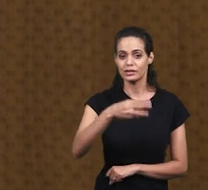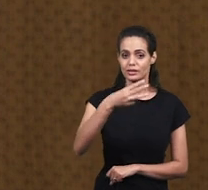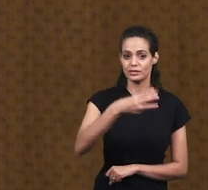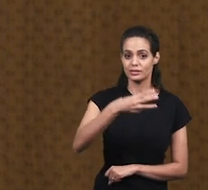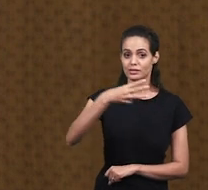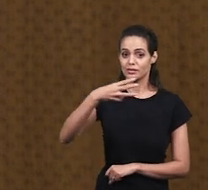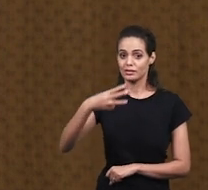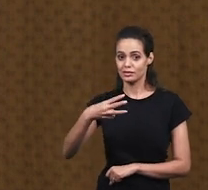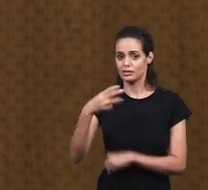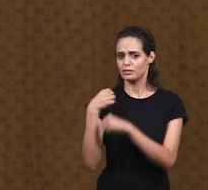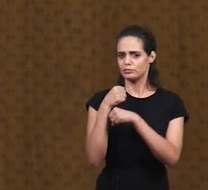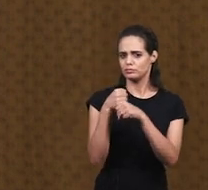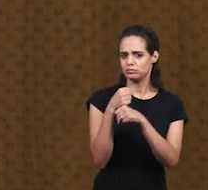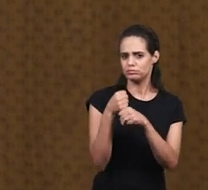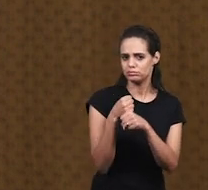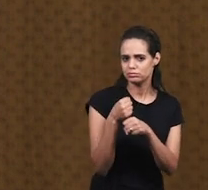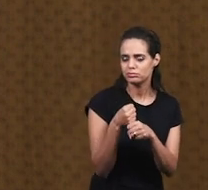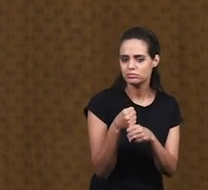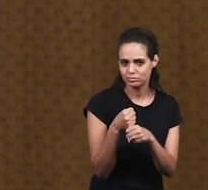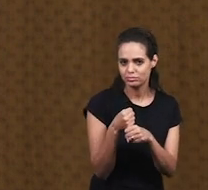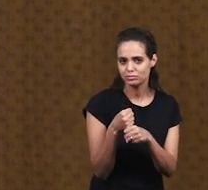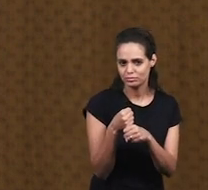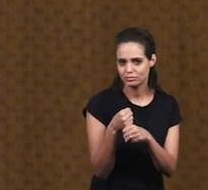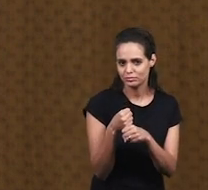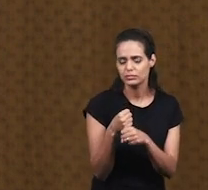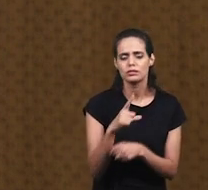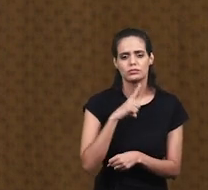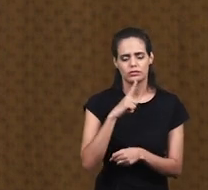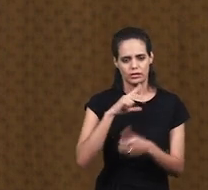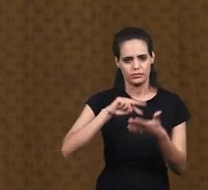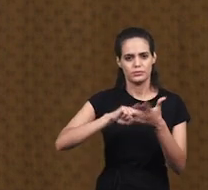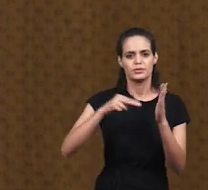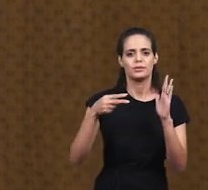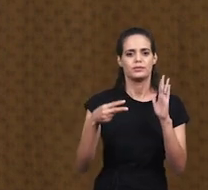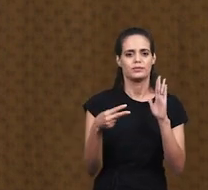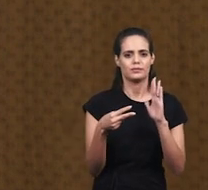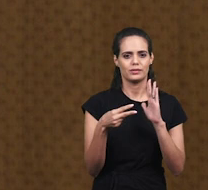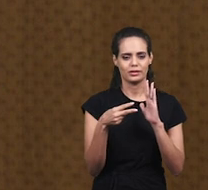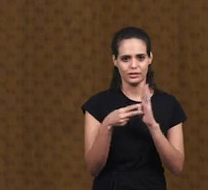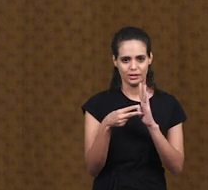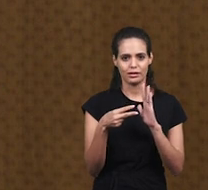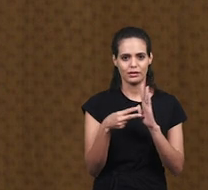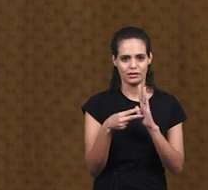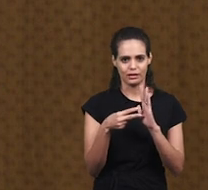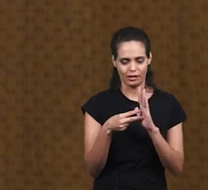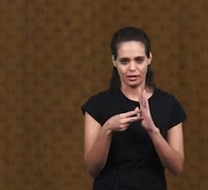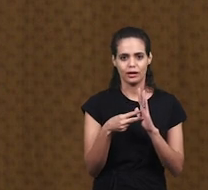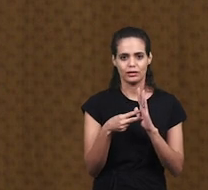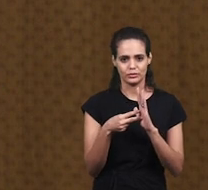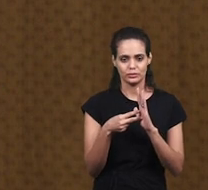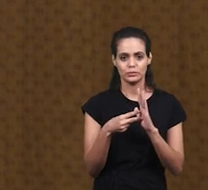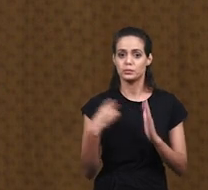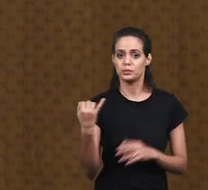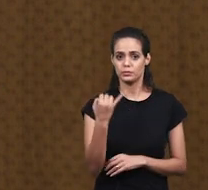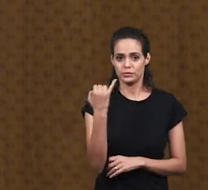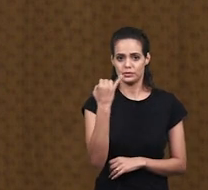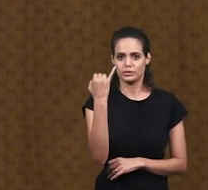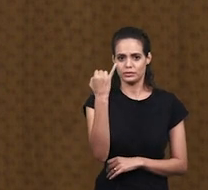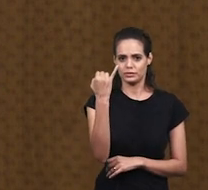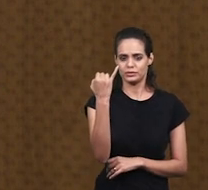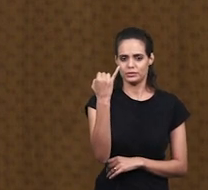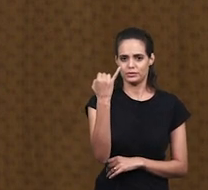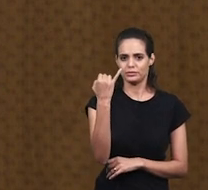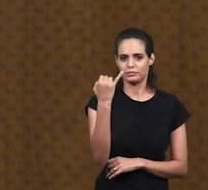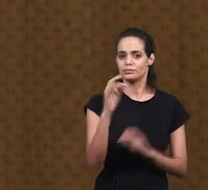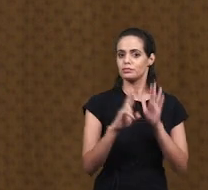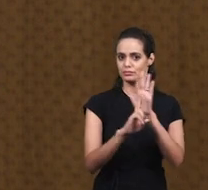On pourrait parler de ces 33 ans parce qu'il a une signification très importante pour nous. Mais la grande conquête de David a été Jérusalem.